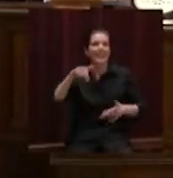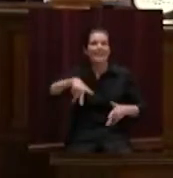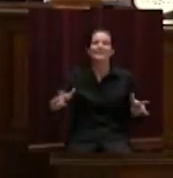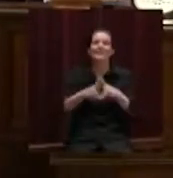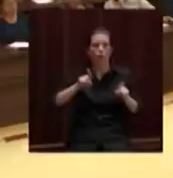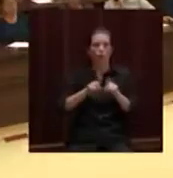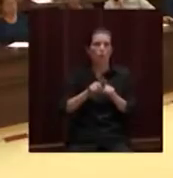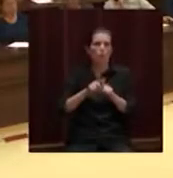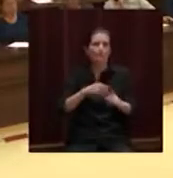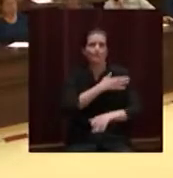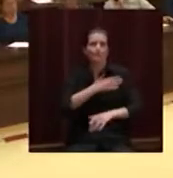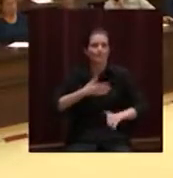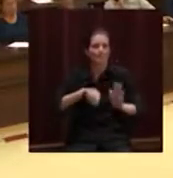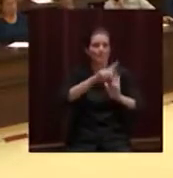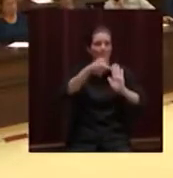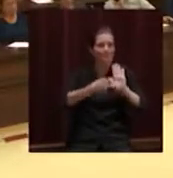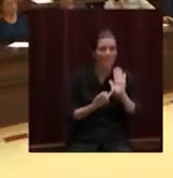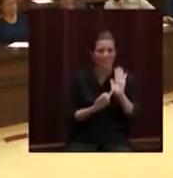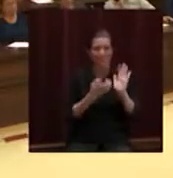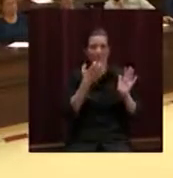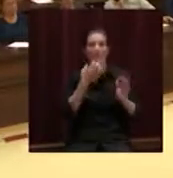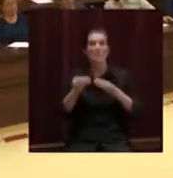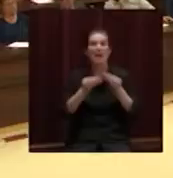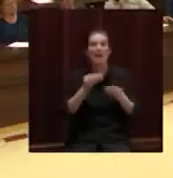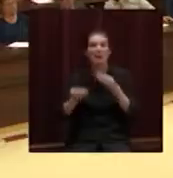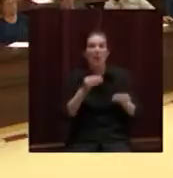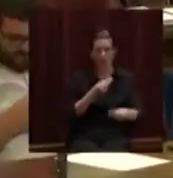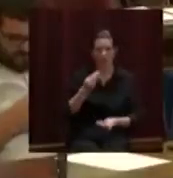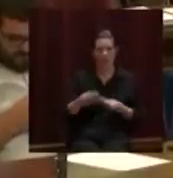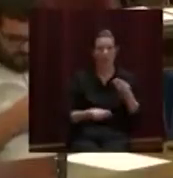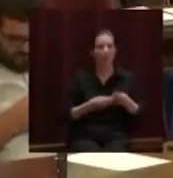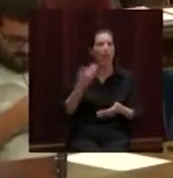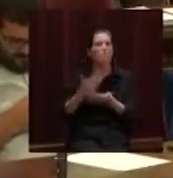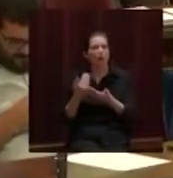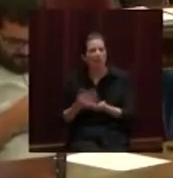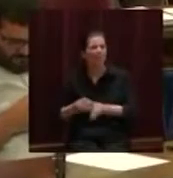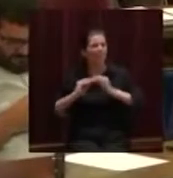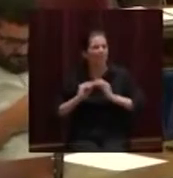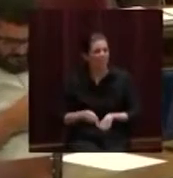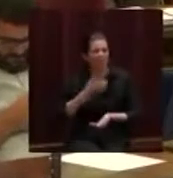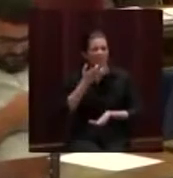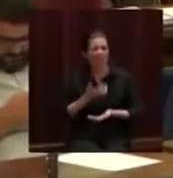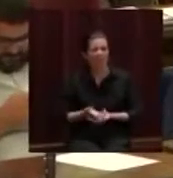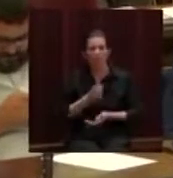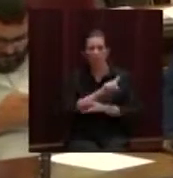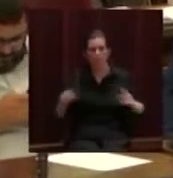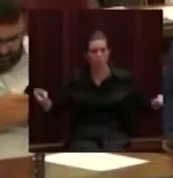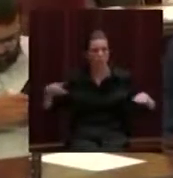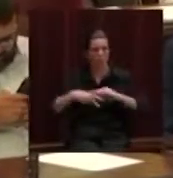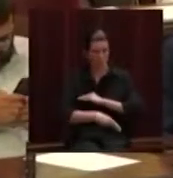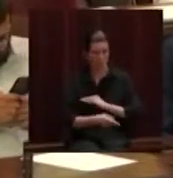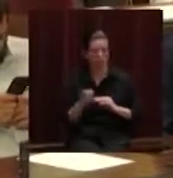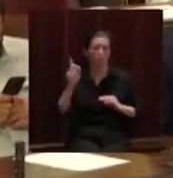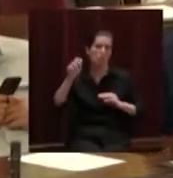sessió d'investidura, en què Armengol ha anunciat la creació d'un observatori de l'habitatge que garanteixi que els preus de cada barri o poble s'adaptin a